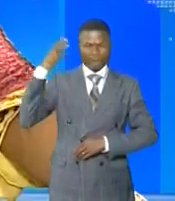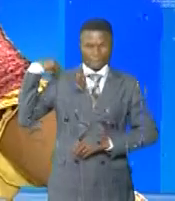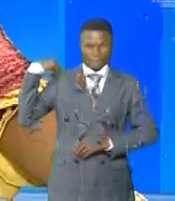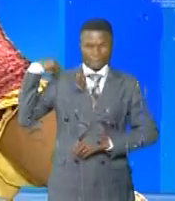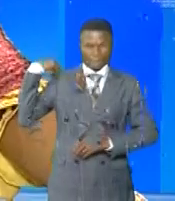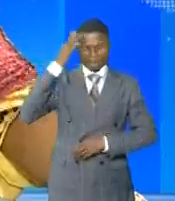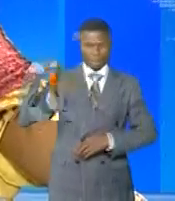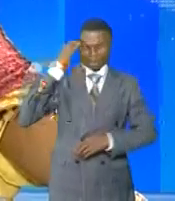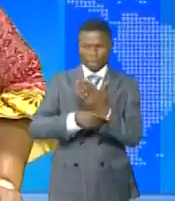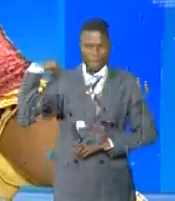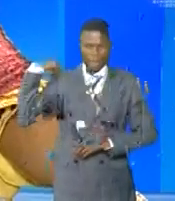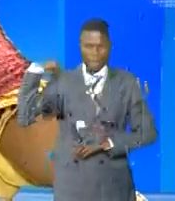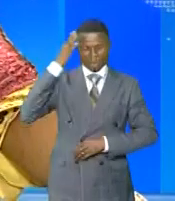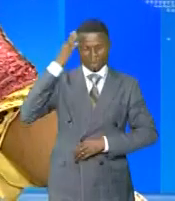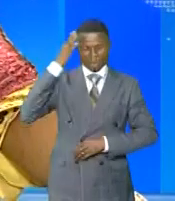campagne